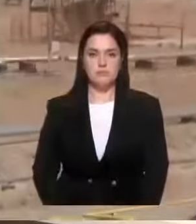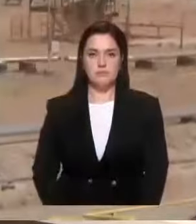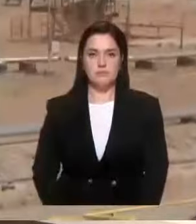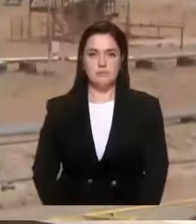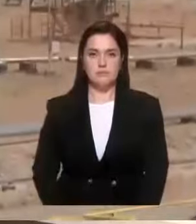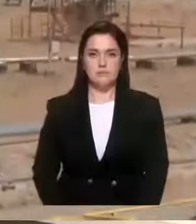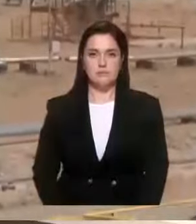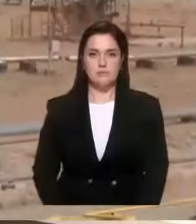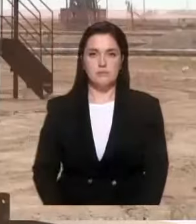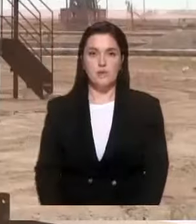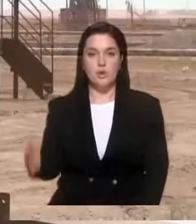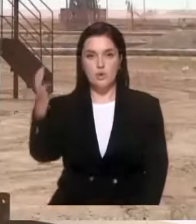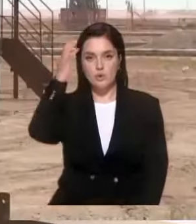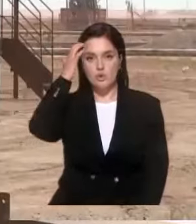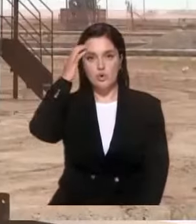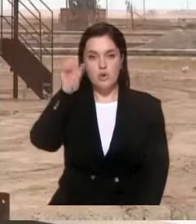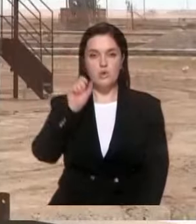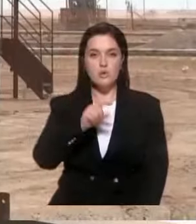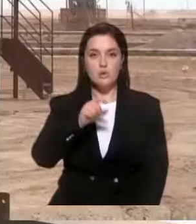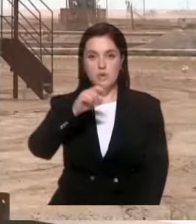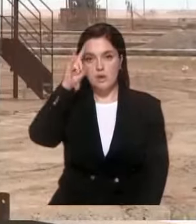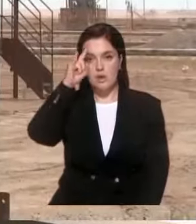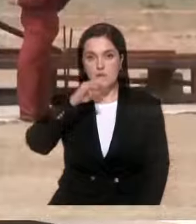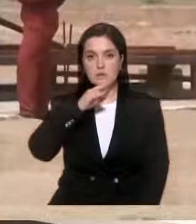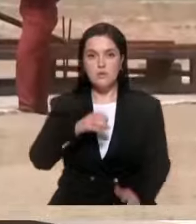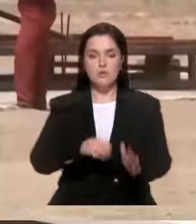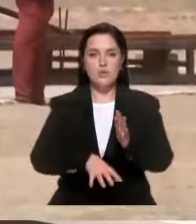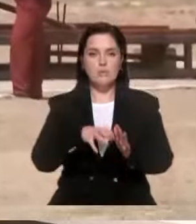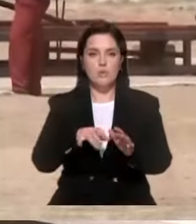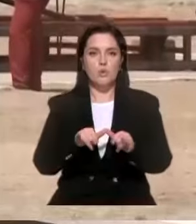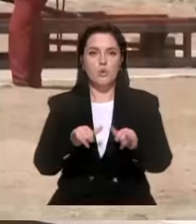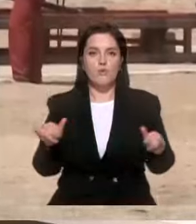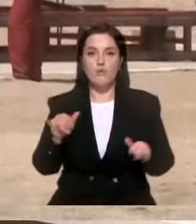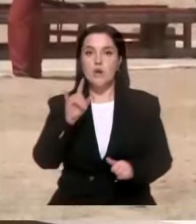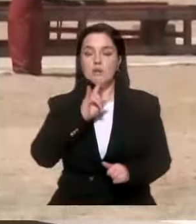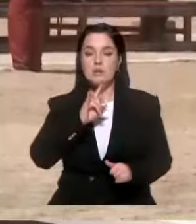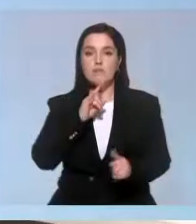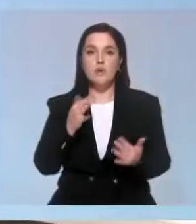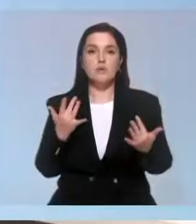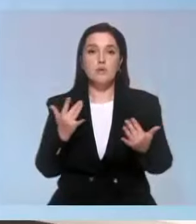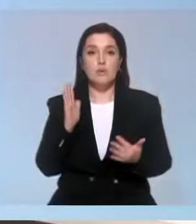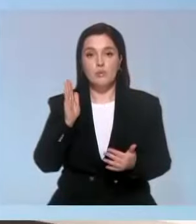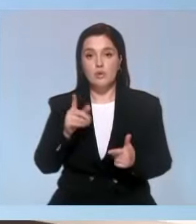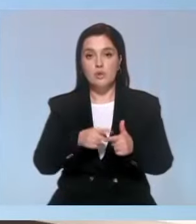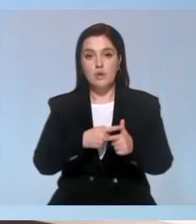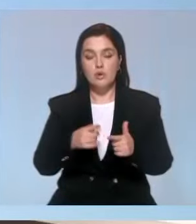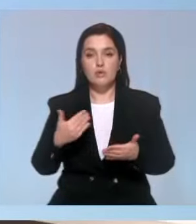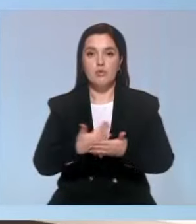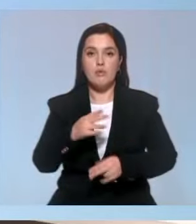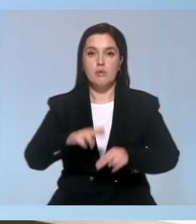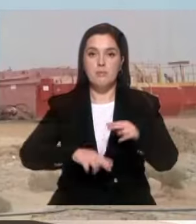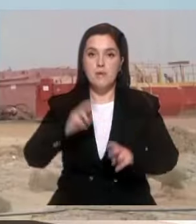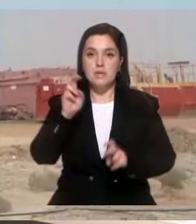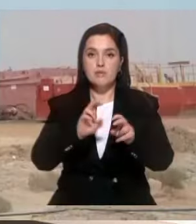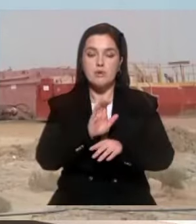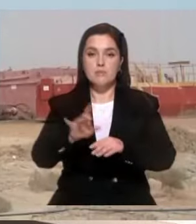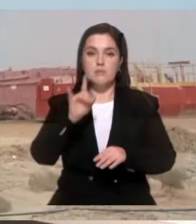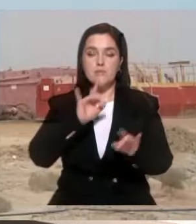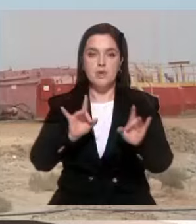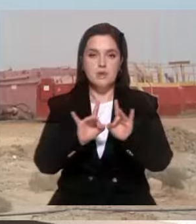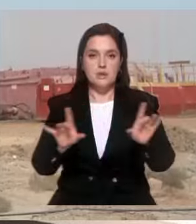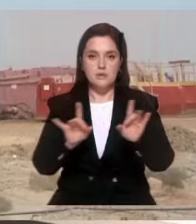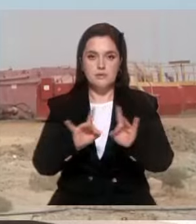главном Чёрное золото в Казахстане планируют добывать ещё больше нефти насколько и будут ли в стране строить новый НПЗ